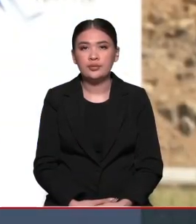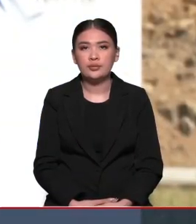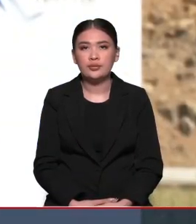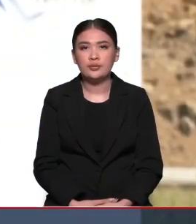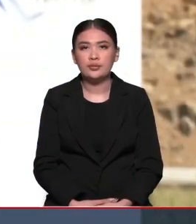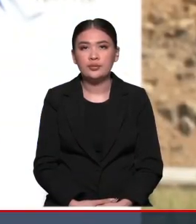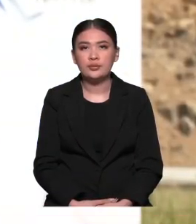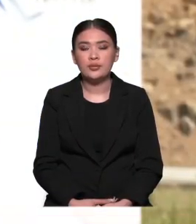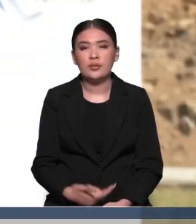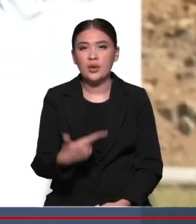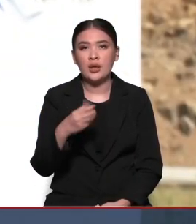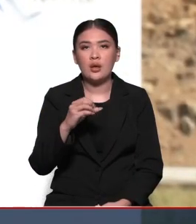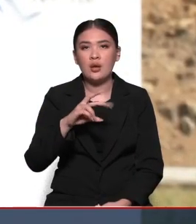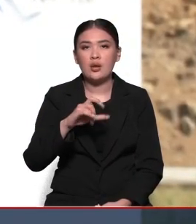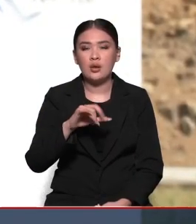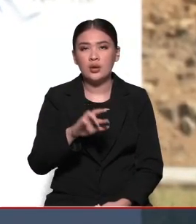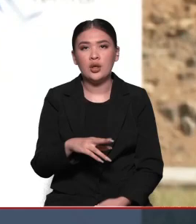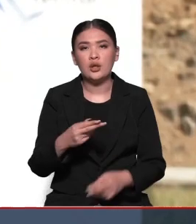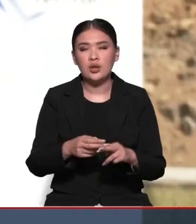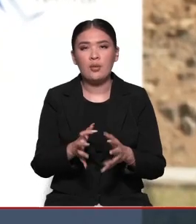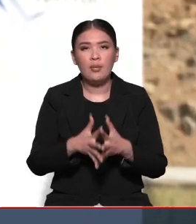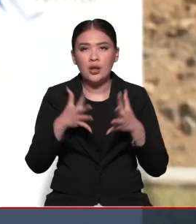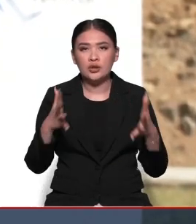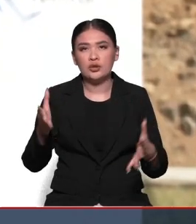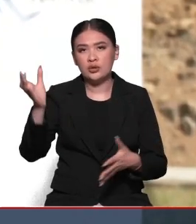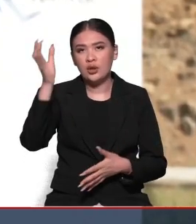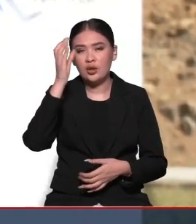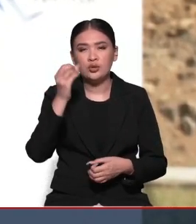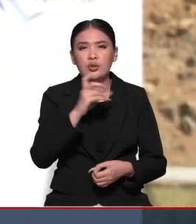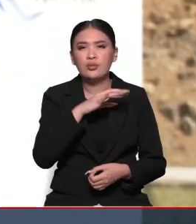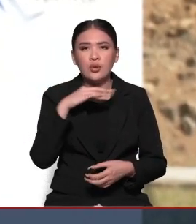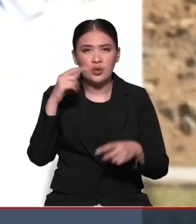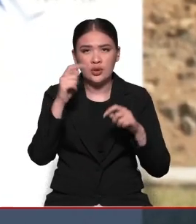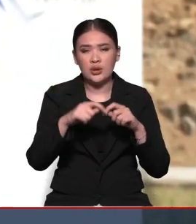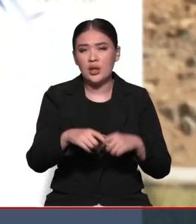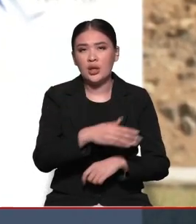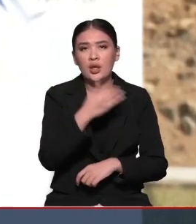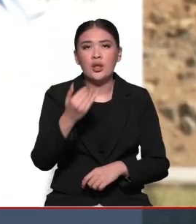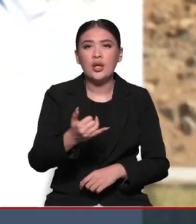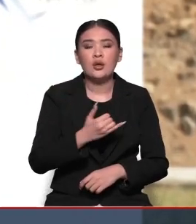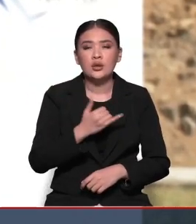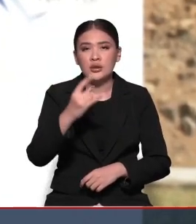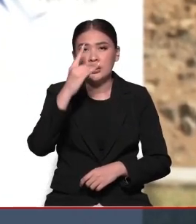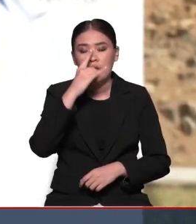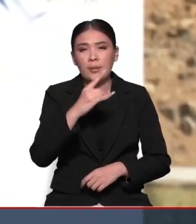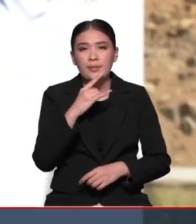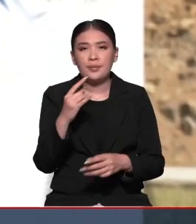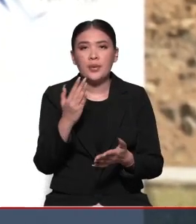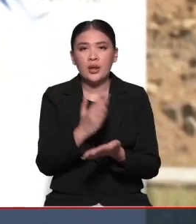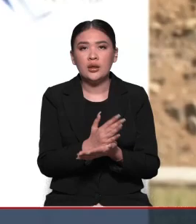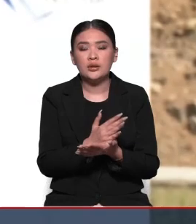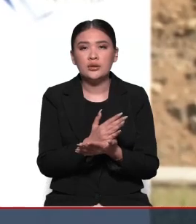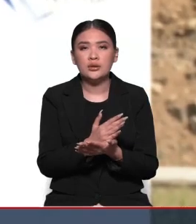Геологов геология - масштабная наука много ещё не исследовано в этом направлении наш Казахстан на своих просторах имеет